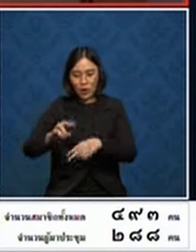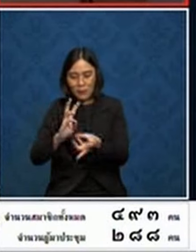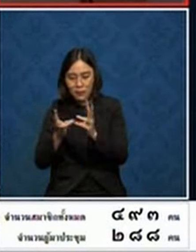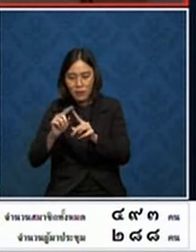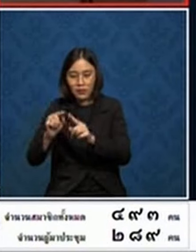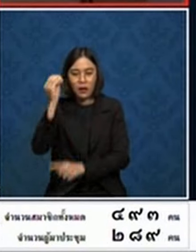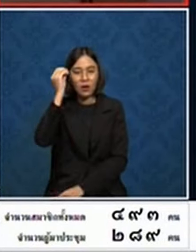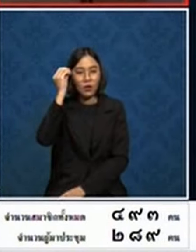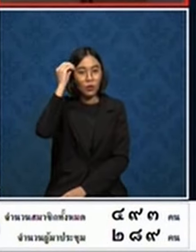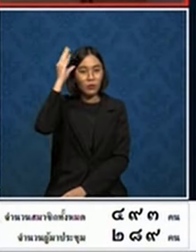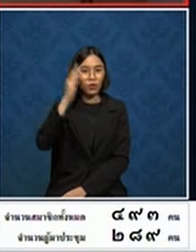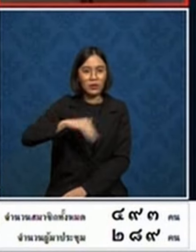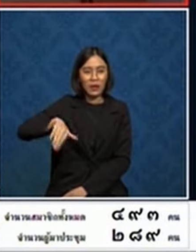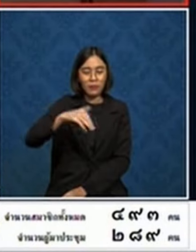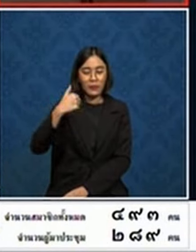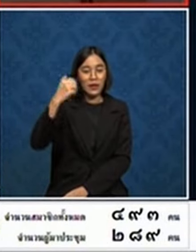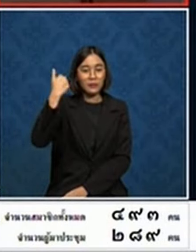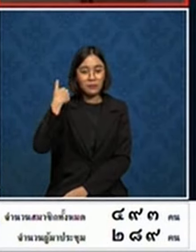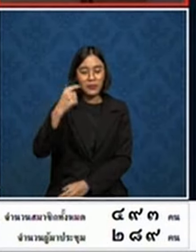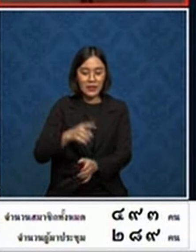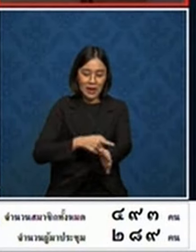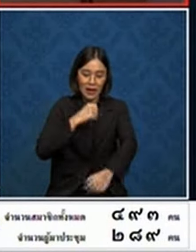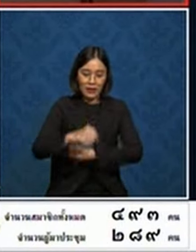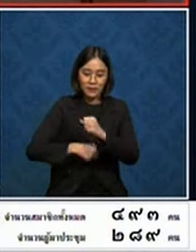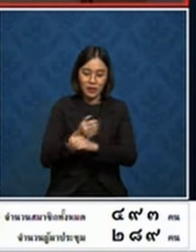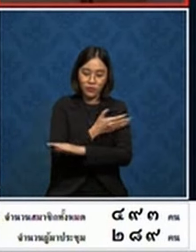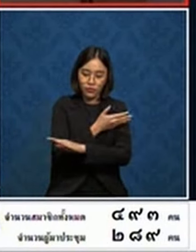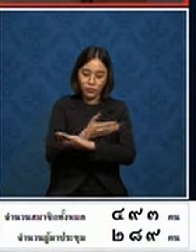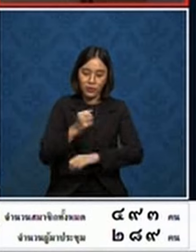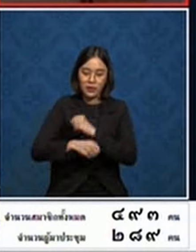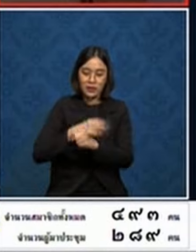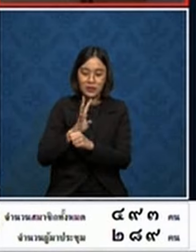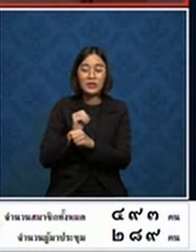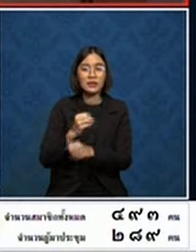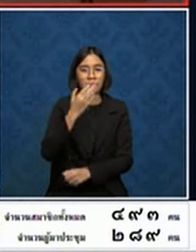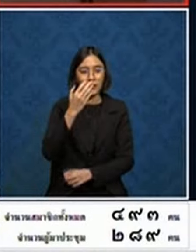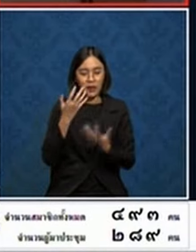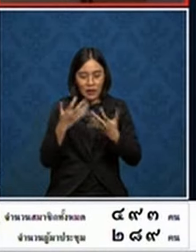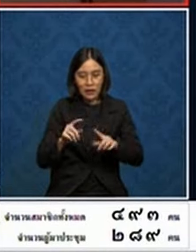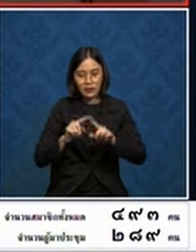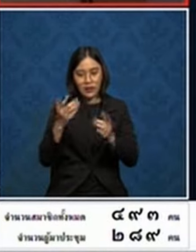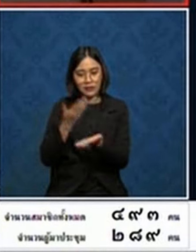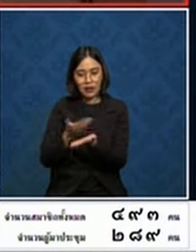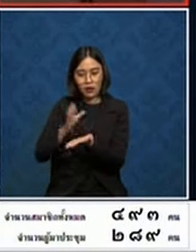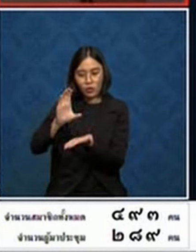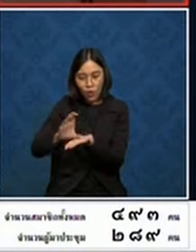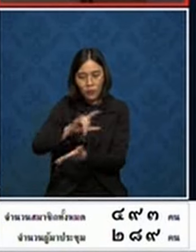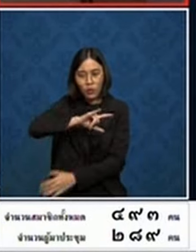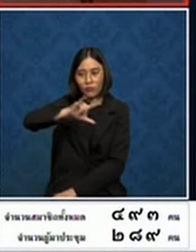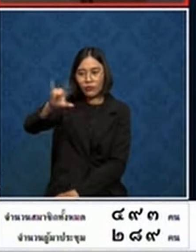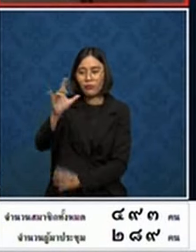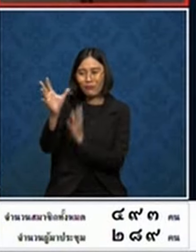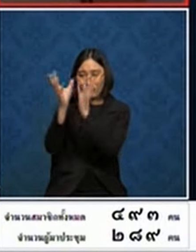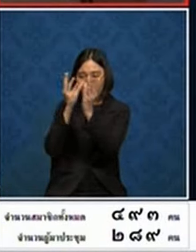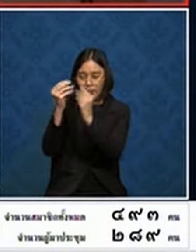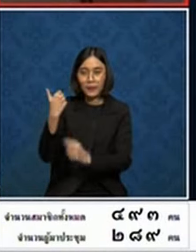ความรู้ที่เรามีมาแล้วไม่ต่ำกว่า40ปีที่ผ่านมาแต่ว่าก็ยังมีการตั้งงบประมาณเพื่อไปศึกษาดูงานเกี่ยวกับเรื่อง